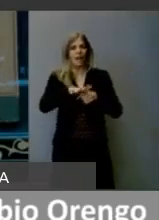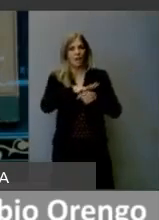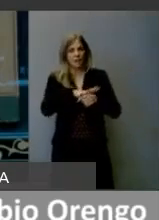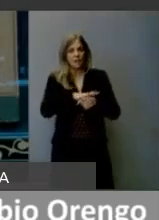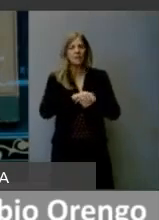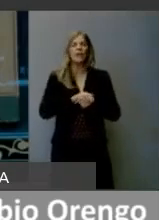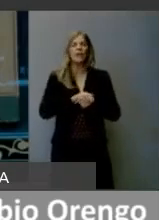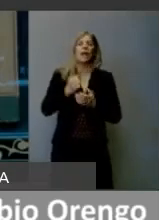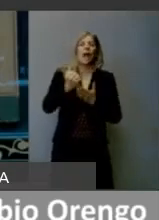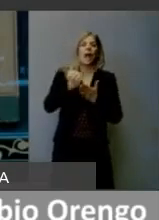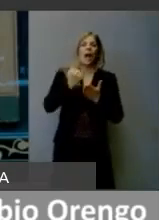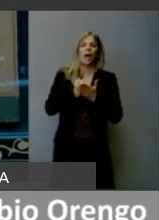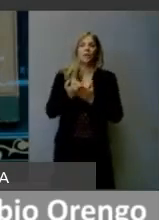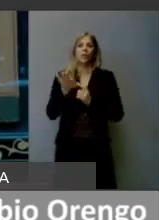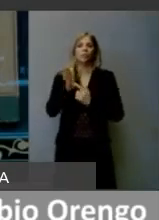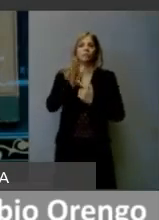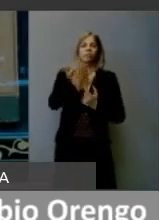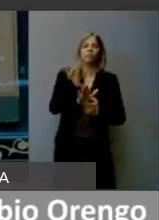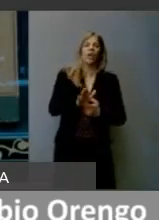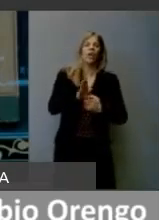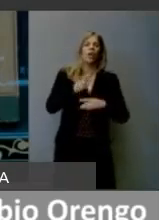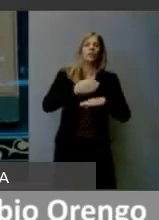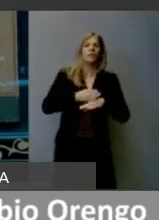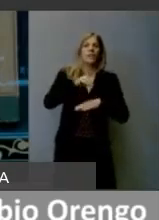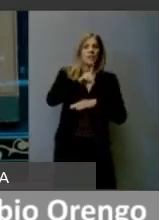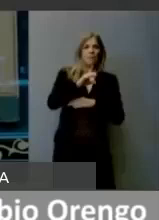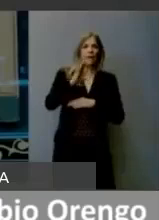consigliere De Benedictis. Risponde